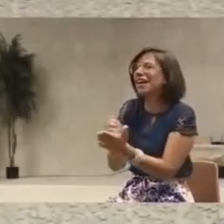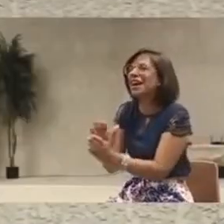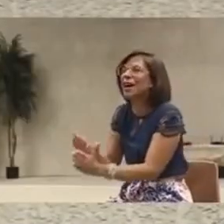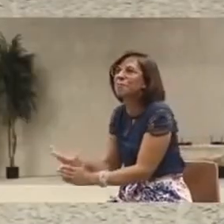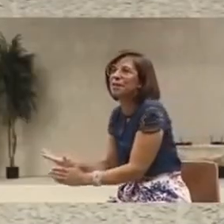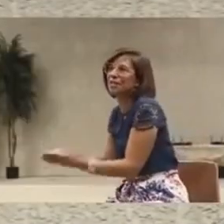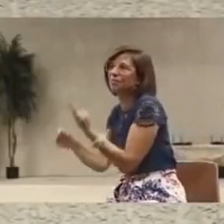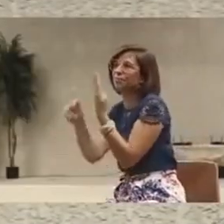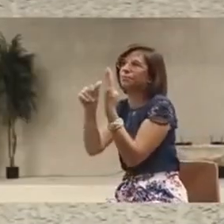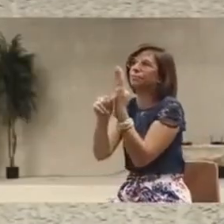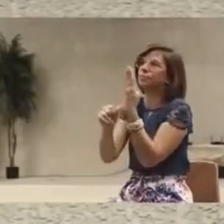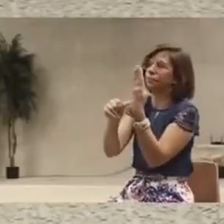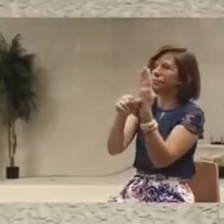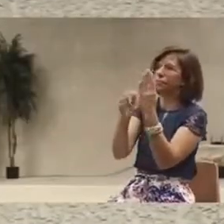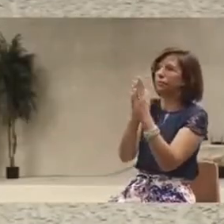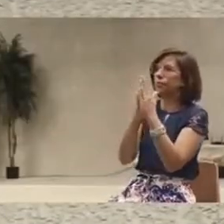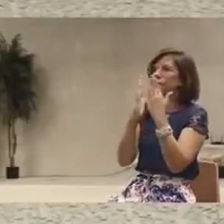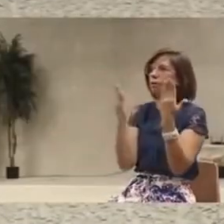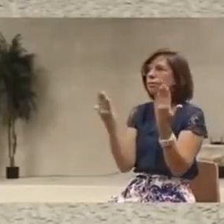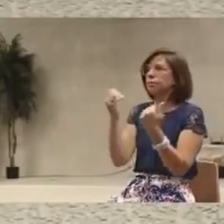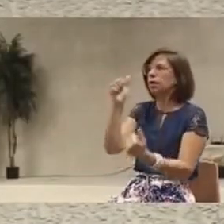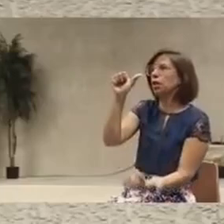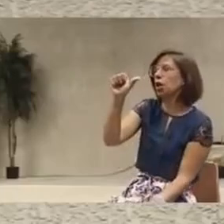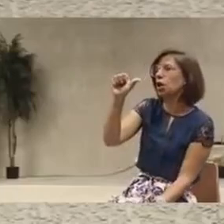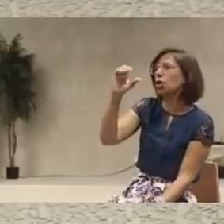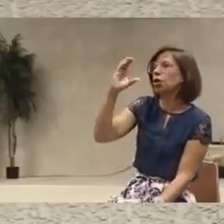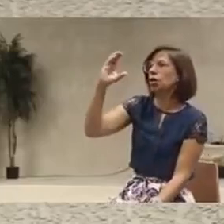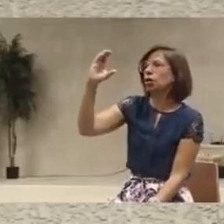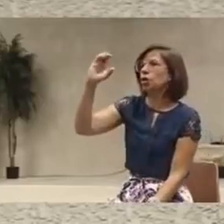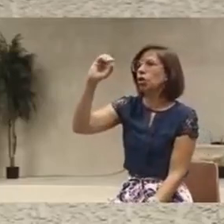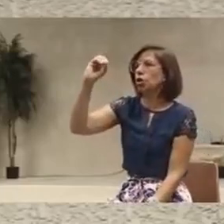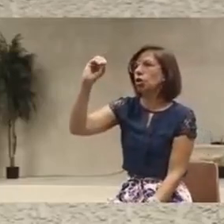Ouvrons la Bible dans 1 Corinthiens chapitre